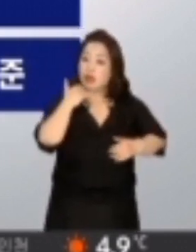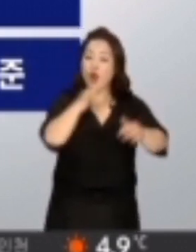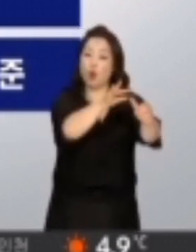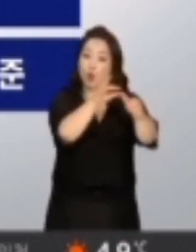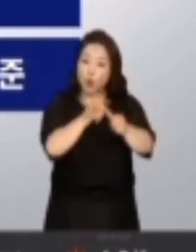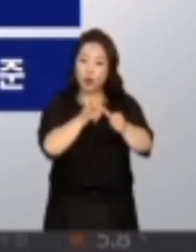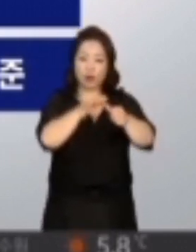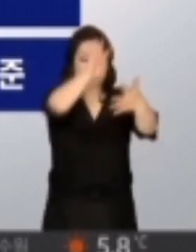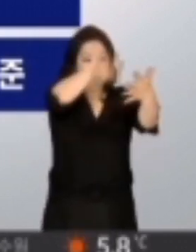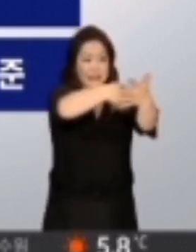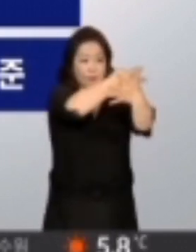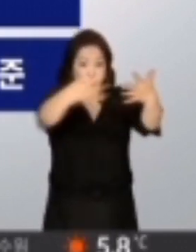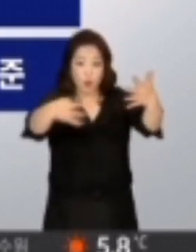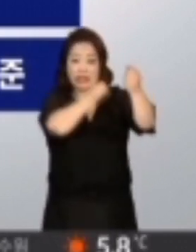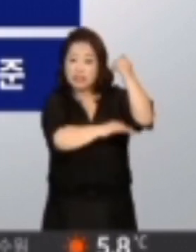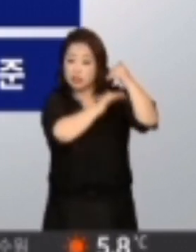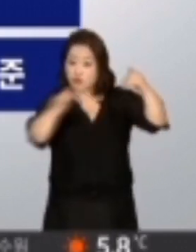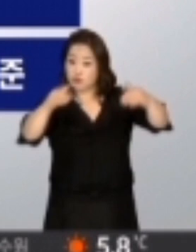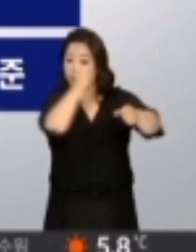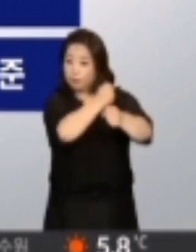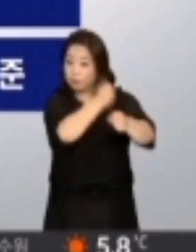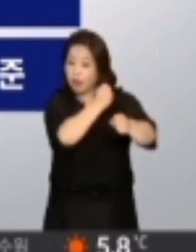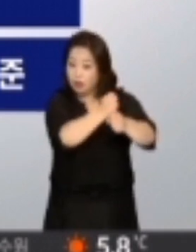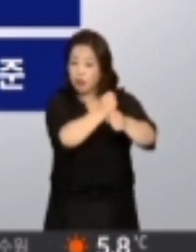고용정책과 지표 산정의 기준이 되는데